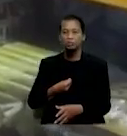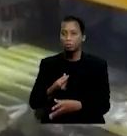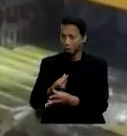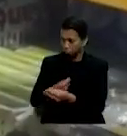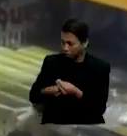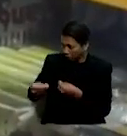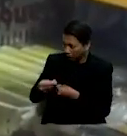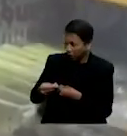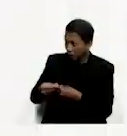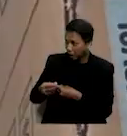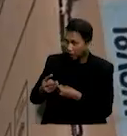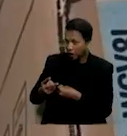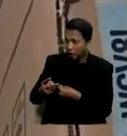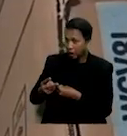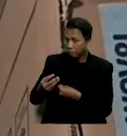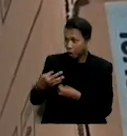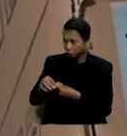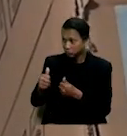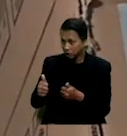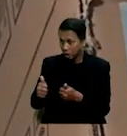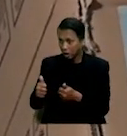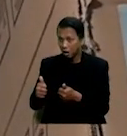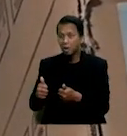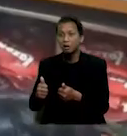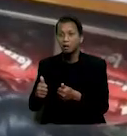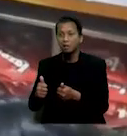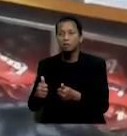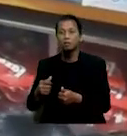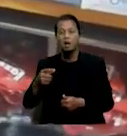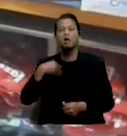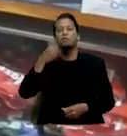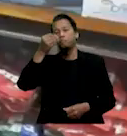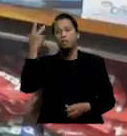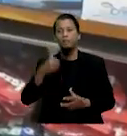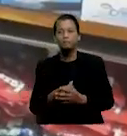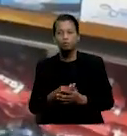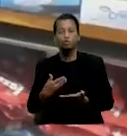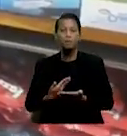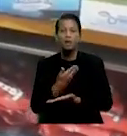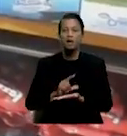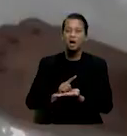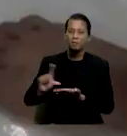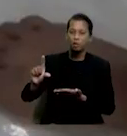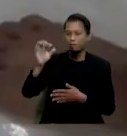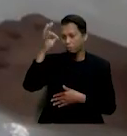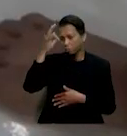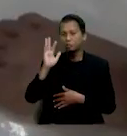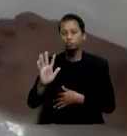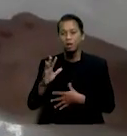tukar fresh, dia ngomong gitu. Korban telah melaporkan kasus ini ke Mapolsek Sawah Besar dan berharap pelaku bisa segera